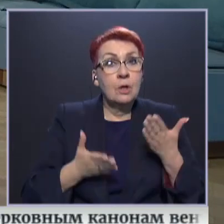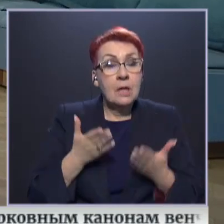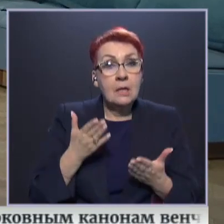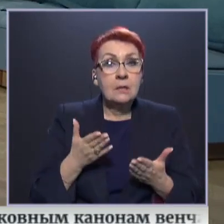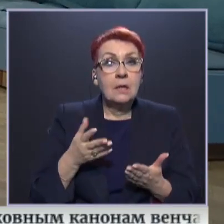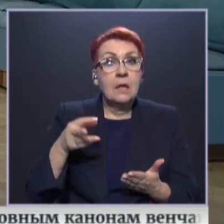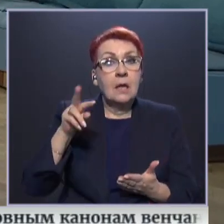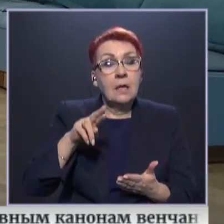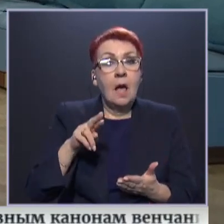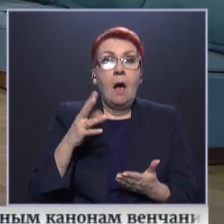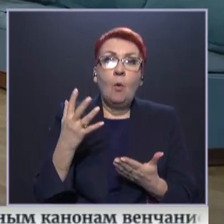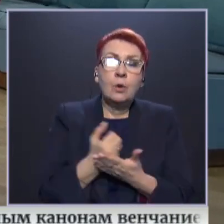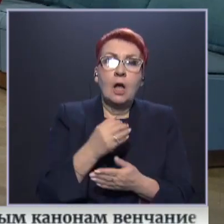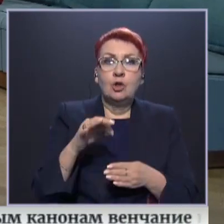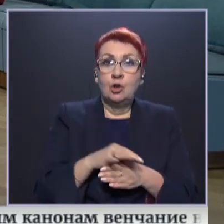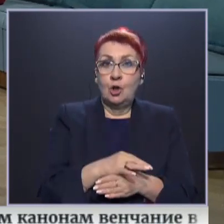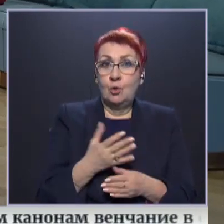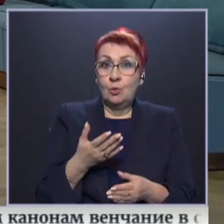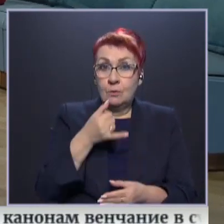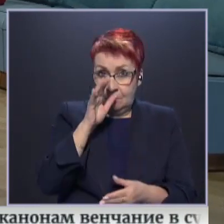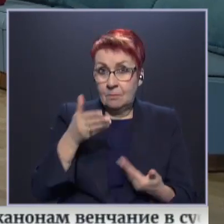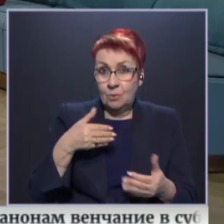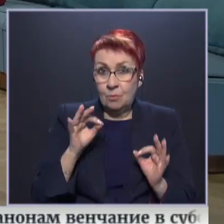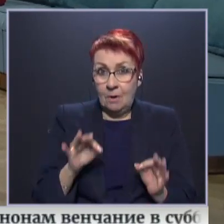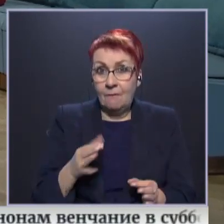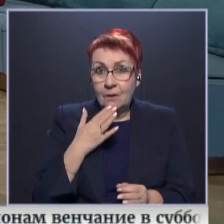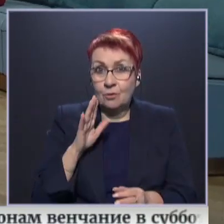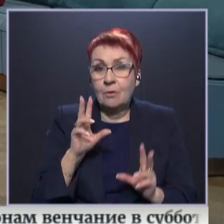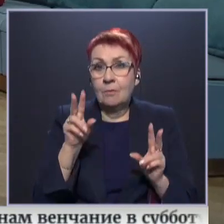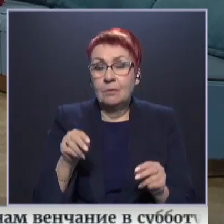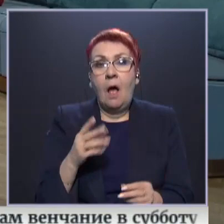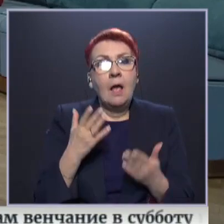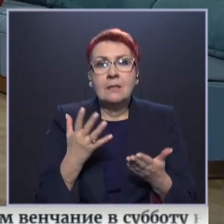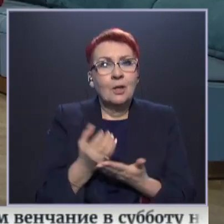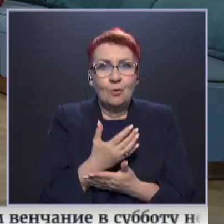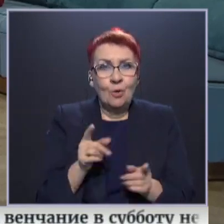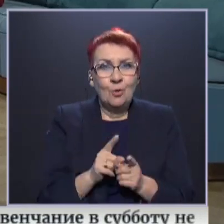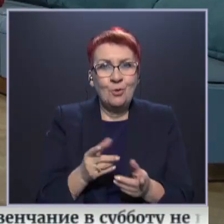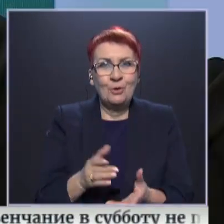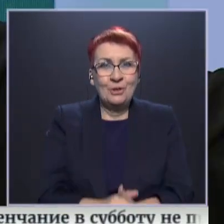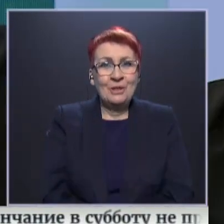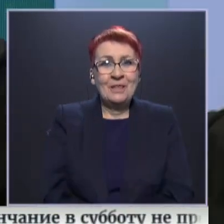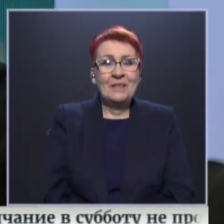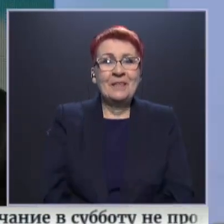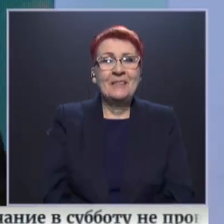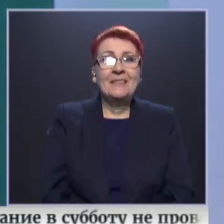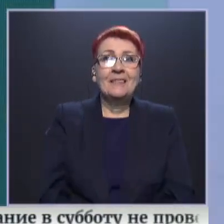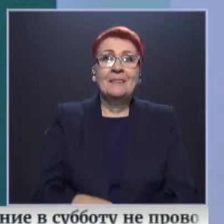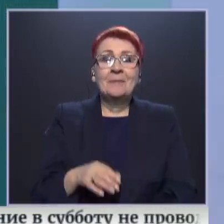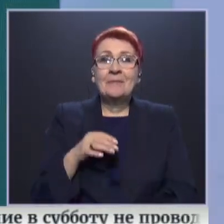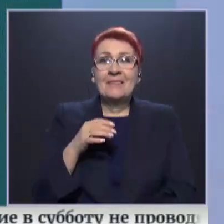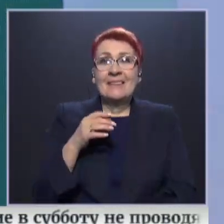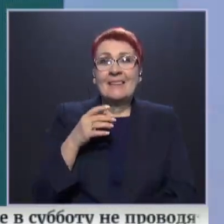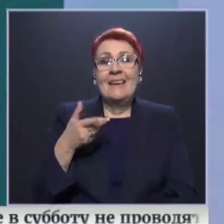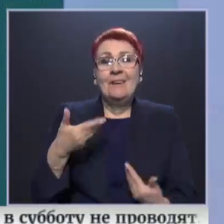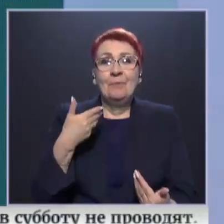я удачно женюсь. И как, а если мой, неудачно тоже? Как мой прадедушка, я пойду пешком в